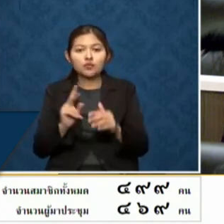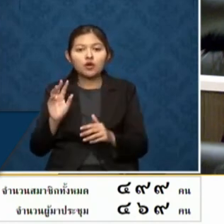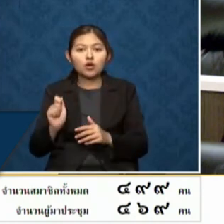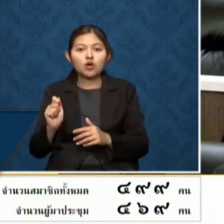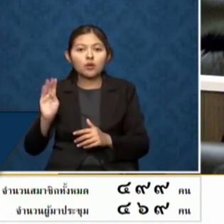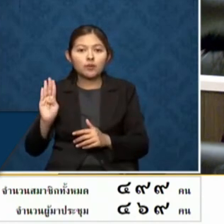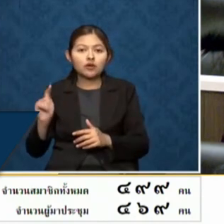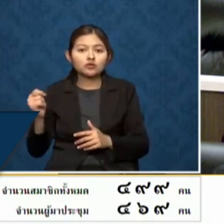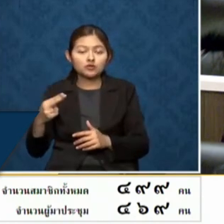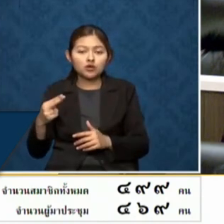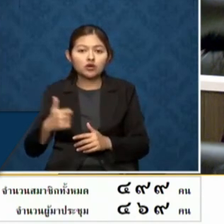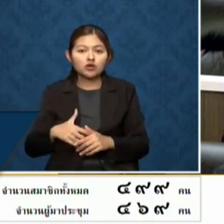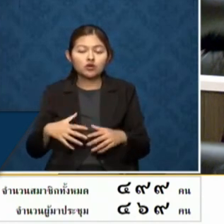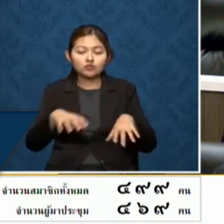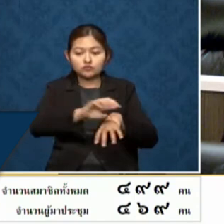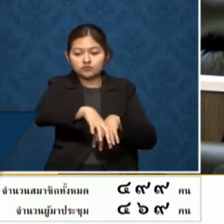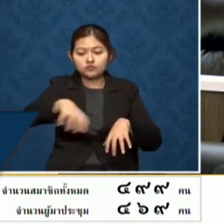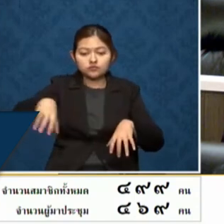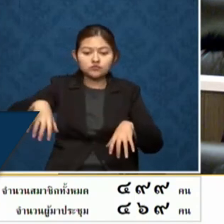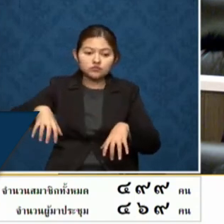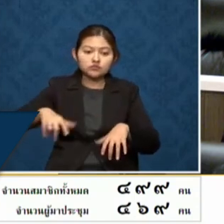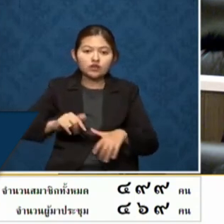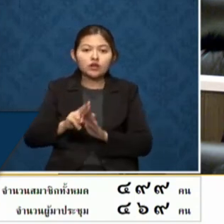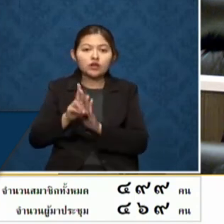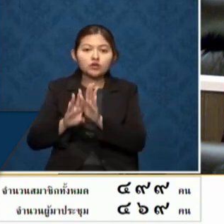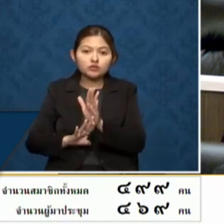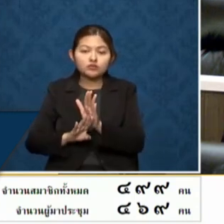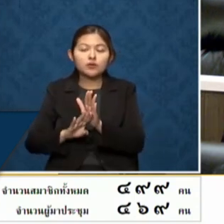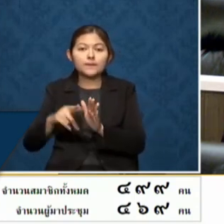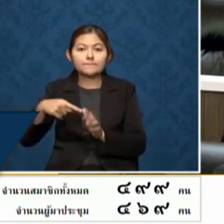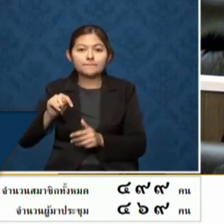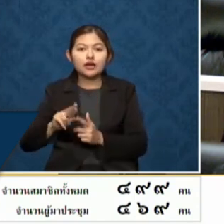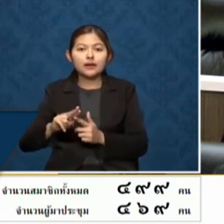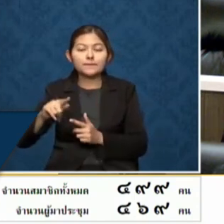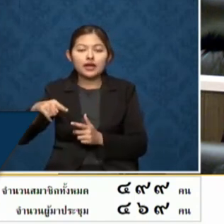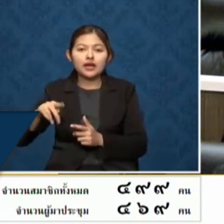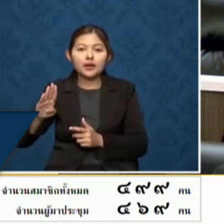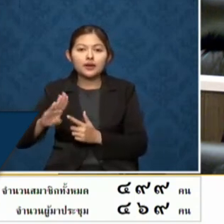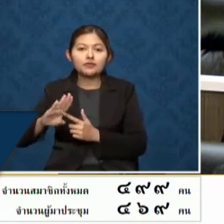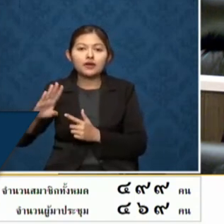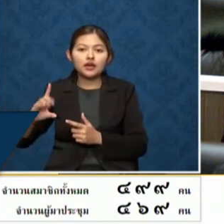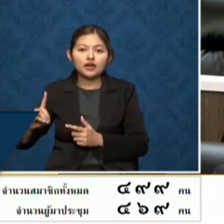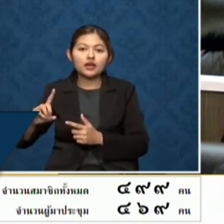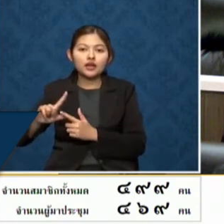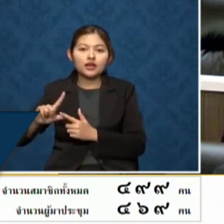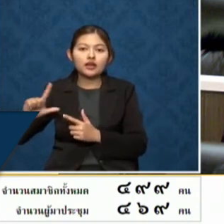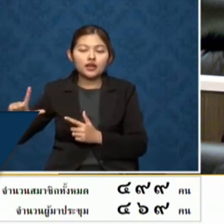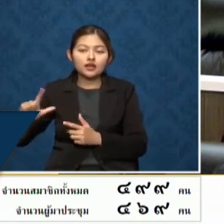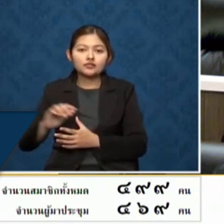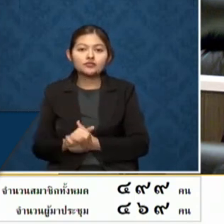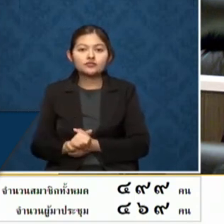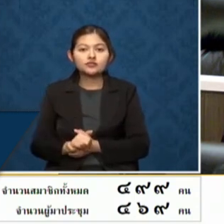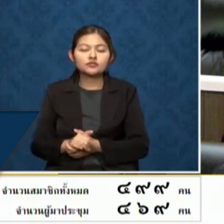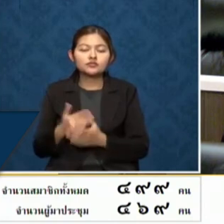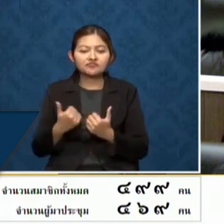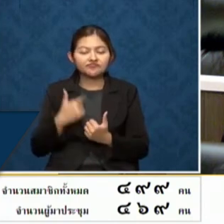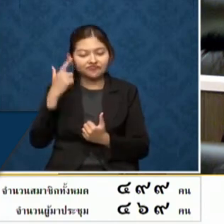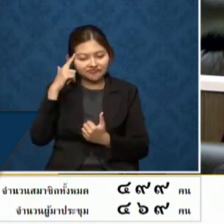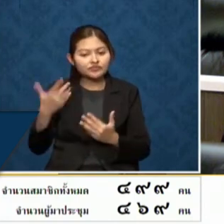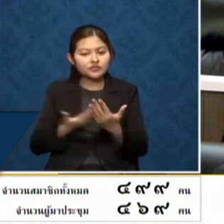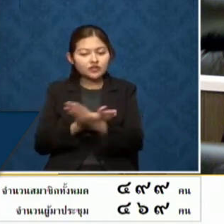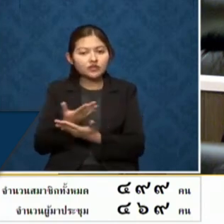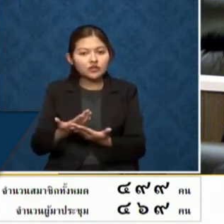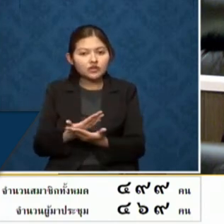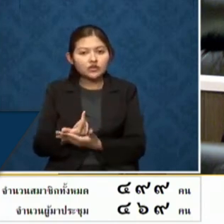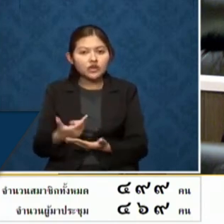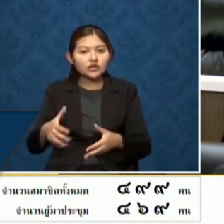ต่างๆในพื้นที่นะครับในการจัดการทำระบบประปาบาดาลไปด้วยเช่นกันนะครับดังนั้นนะครับผมจึงเห็นว่าเราควรจะมี